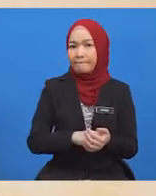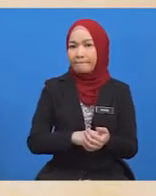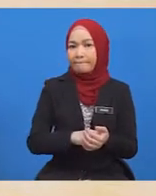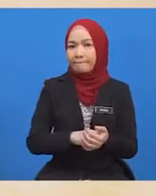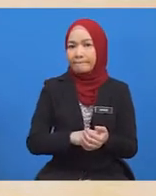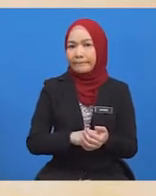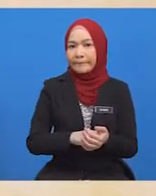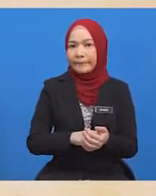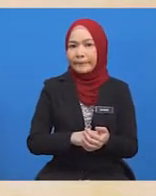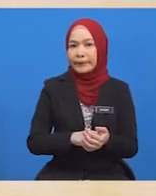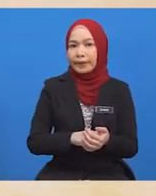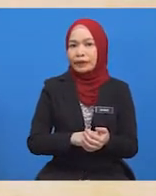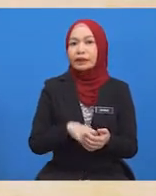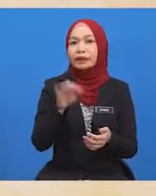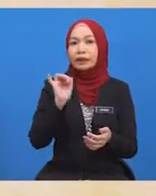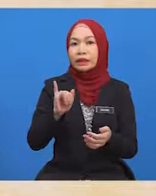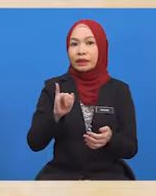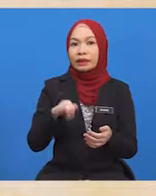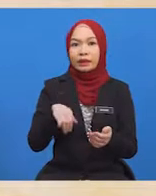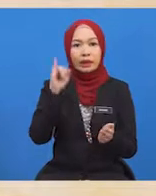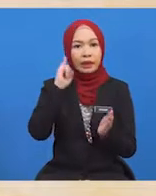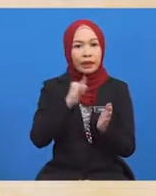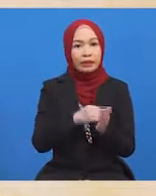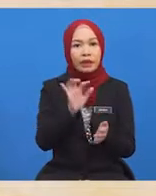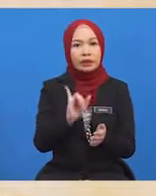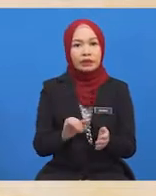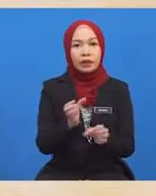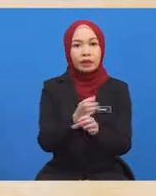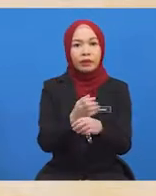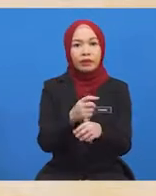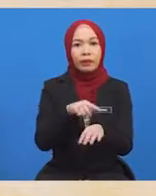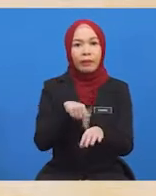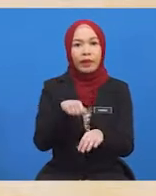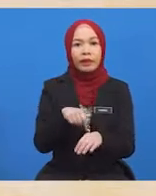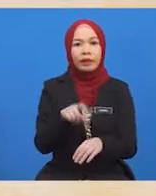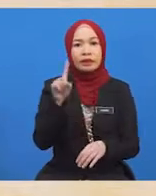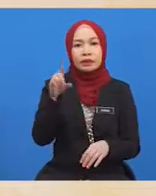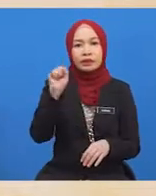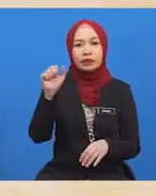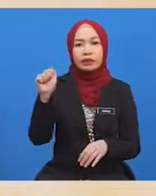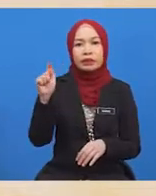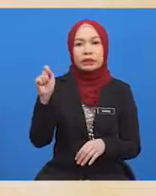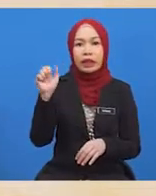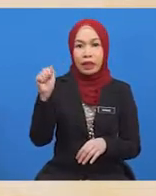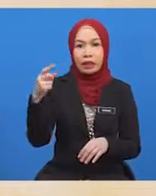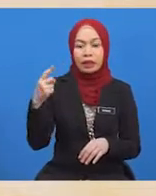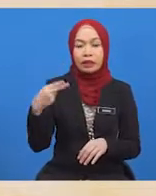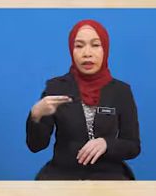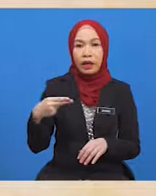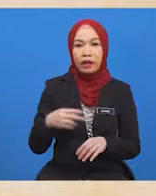ortogon ialah imej yang terbentuk pada suatu satah apabila unjuran